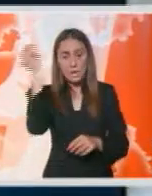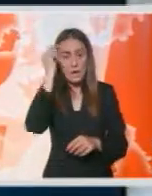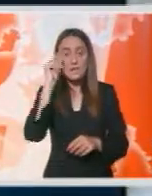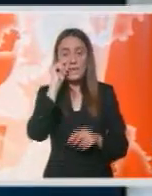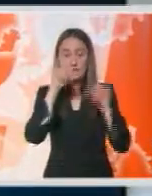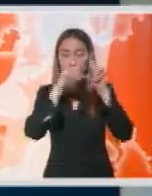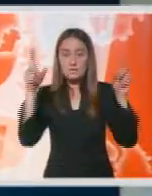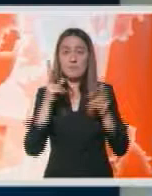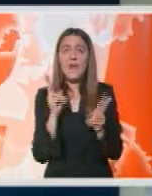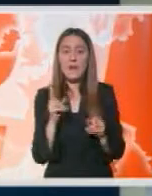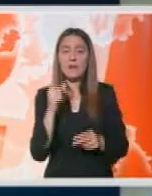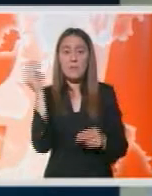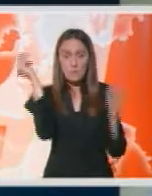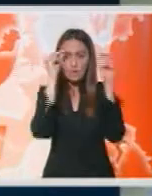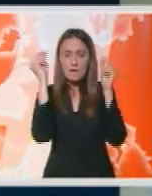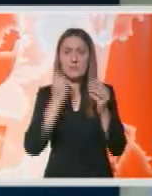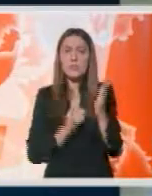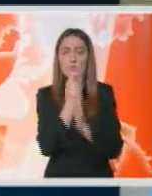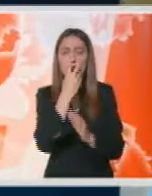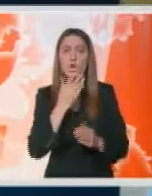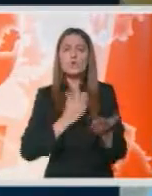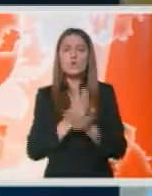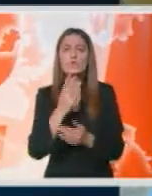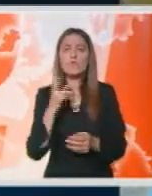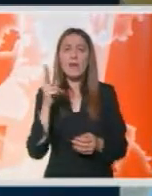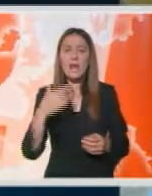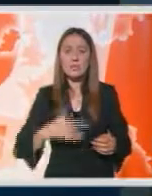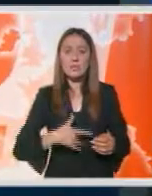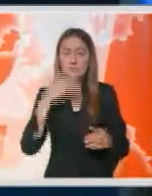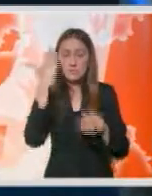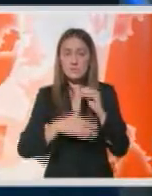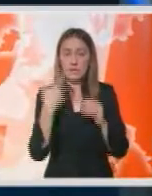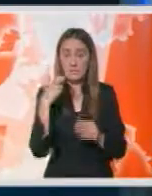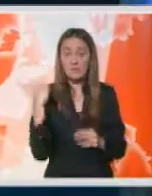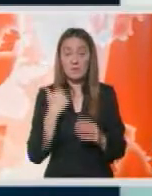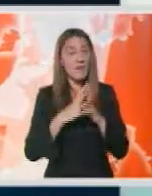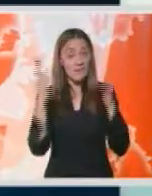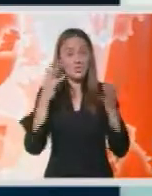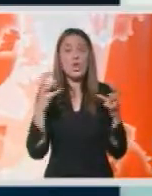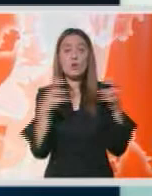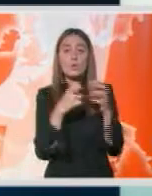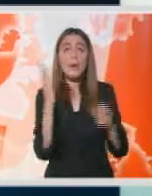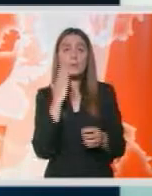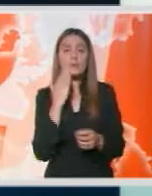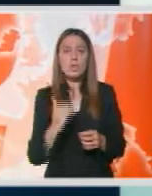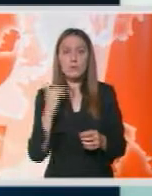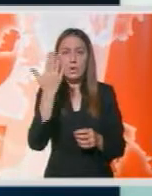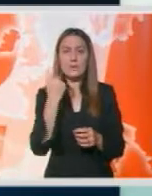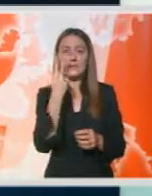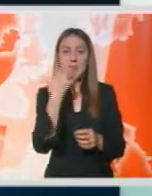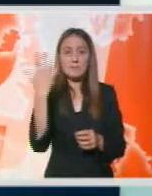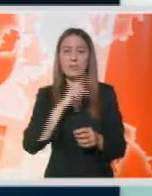Nacionalnog instituta za rak proučavali su broj slučajeva raka želuca u posljednjih 30 godina, među većom grupom Amerikanaca uzrasta od 25